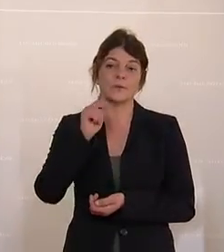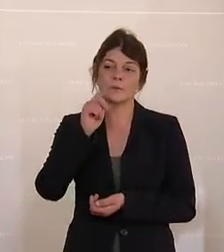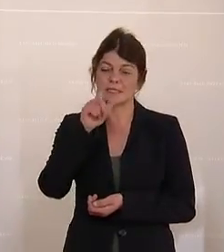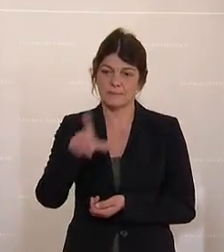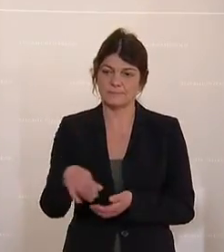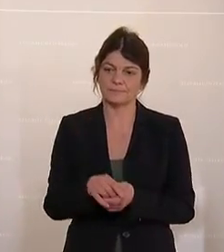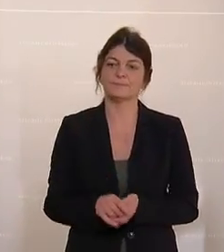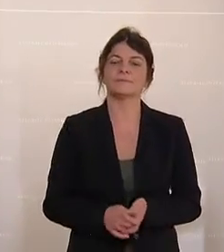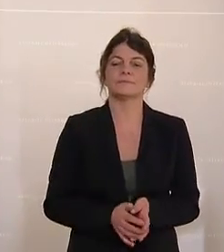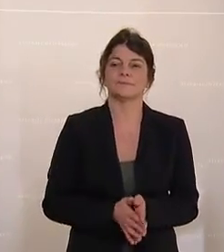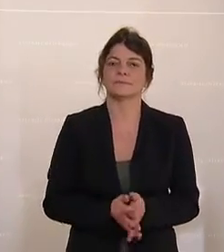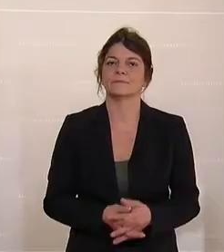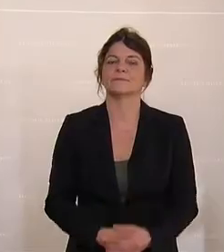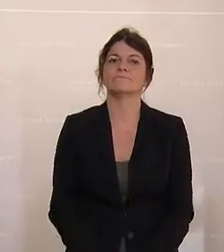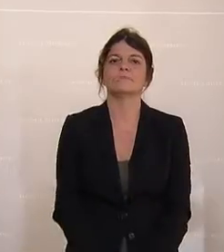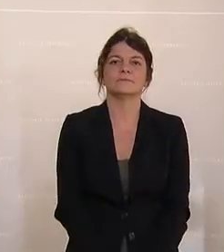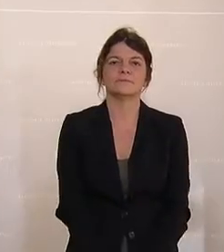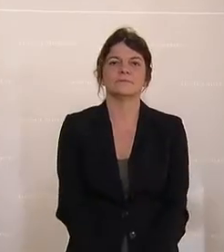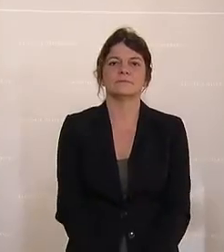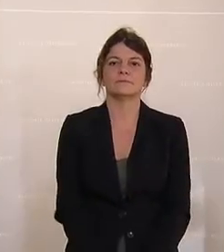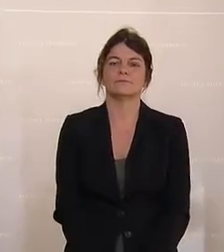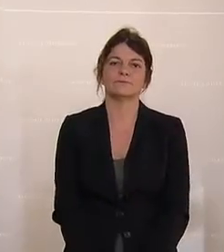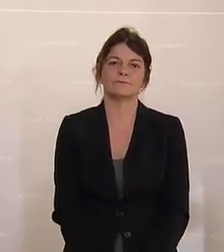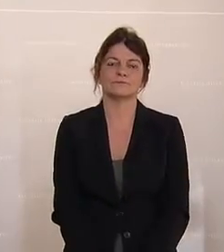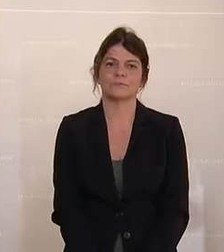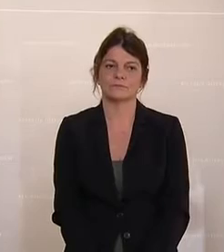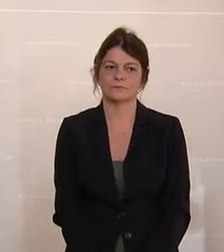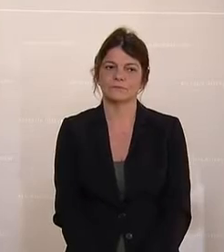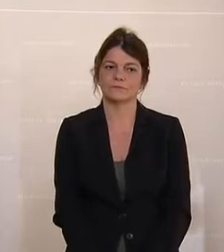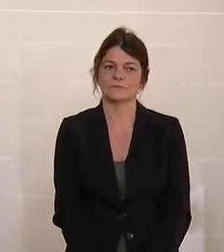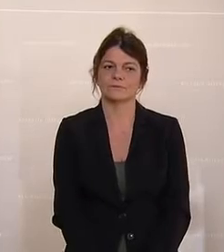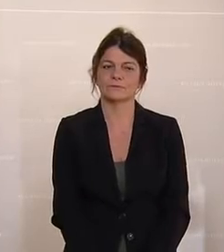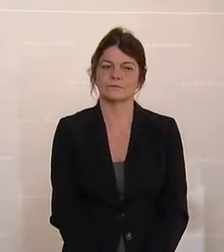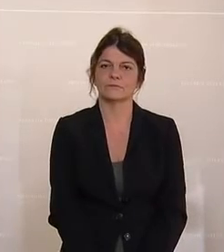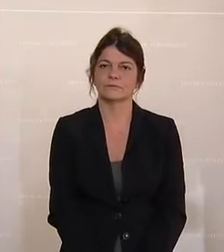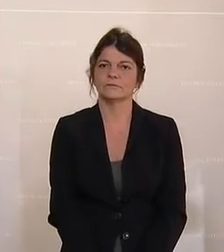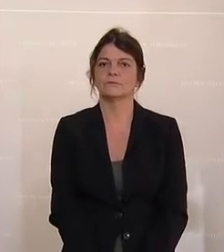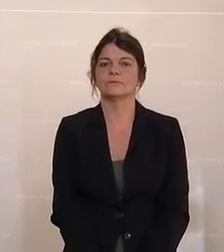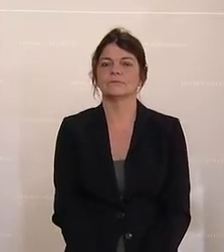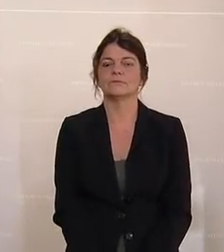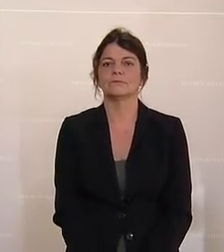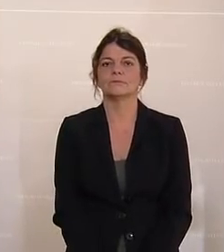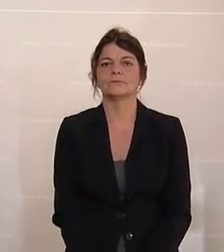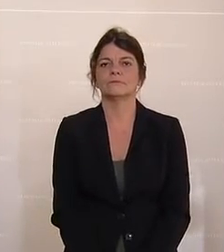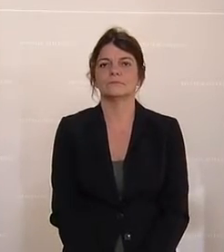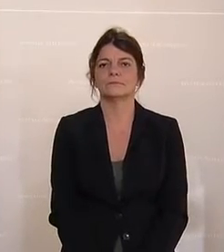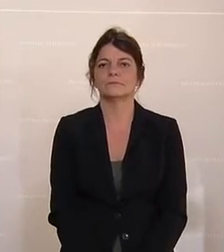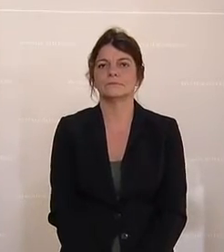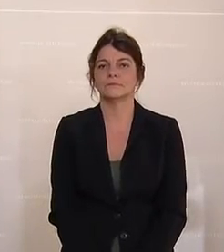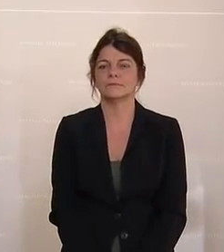Jetzt kommt die SPÖ, aber genannte Wissenschaftssprecherin Andrea Kunzel.